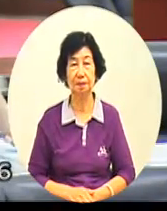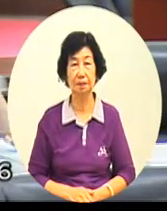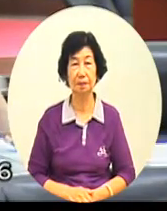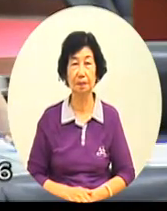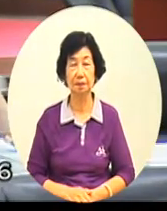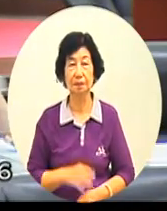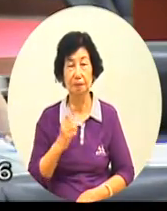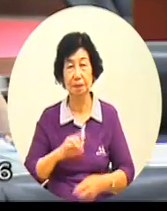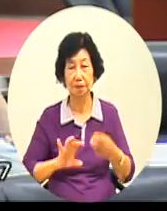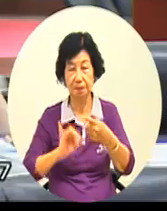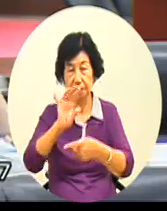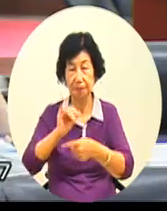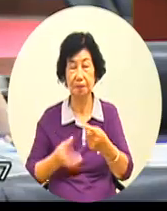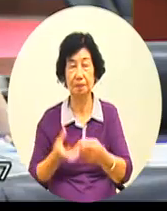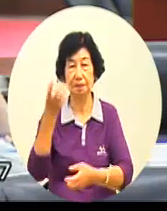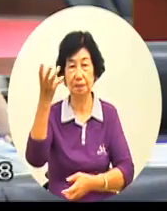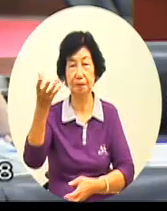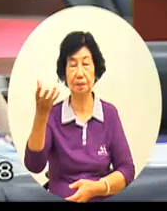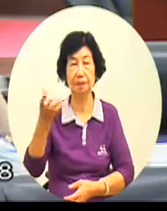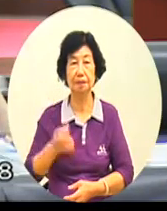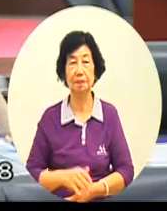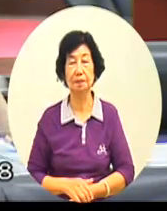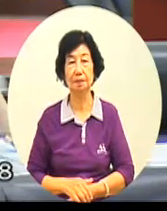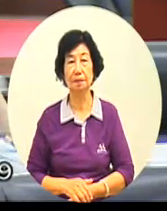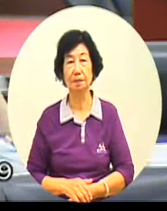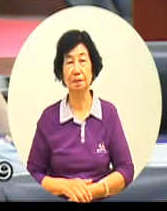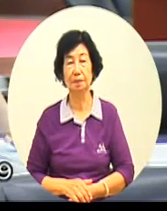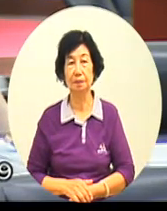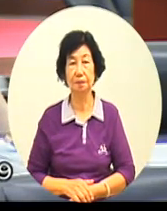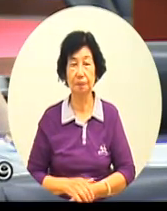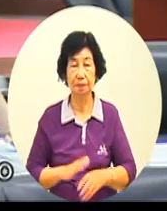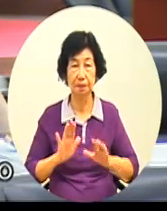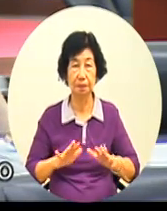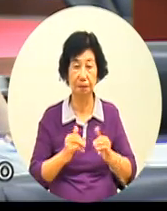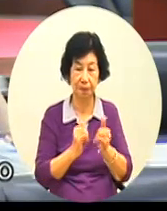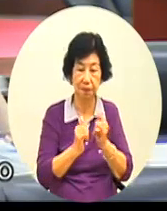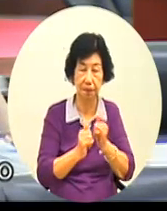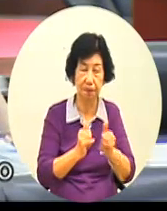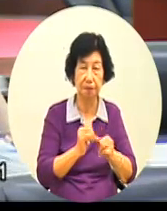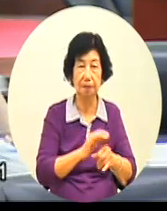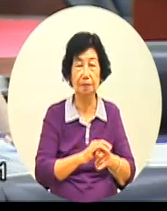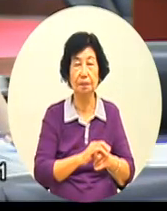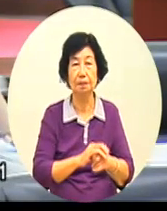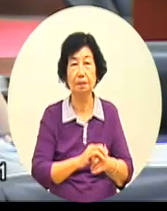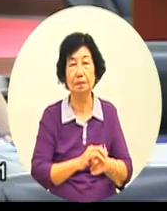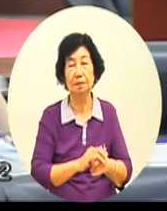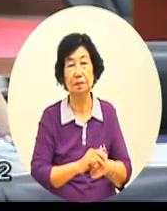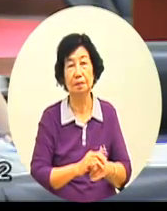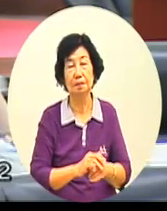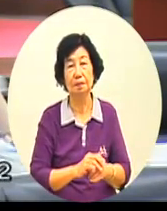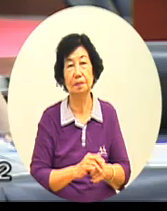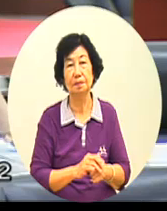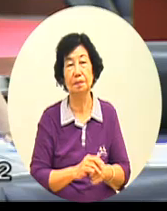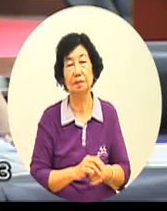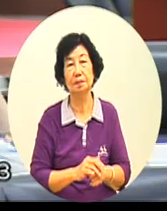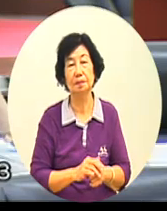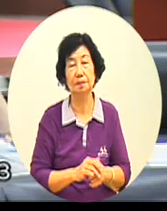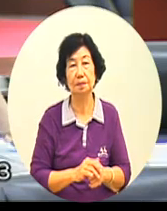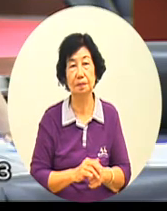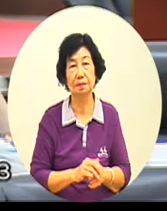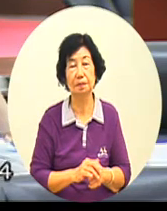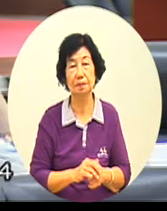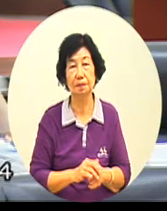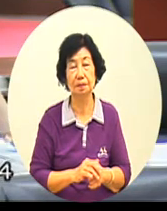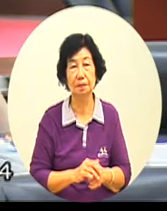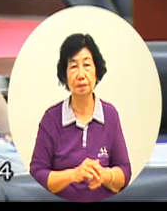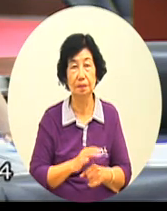真的很高，那所以我们在社会上是有社会力的，因此我们认为说单身